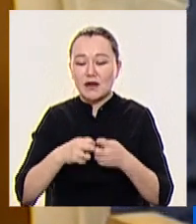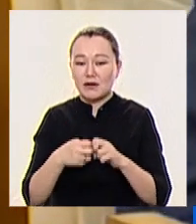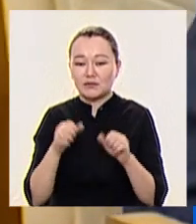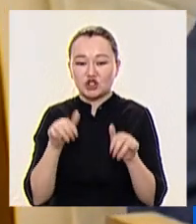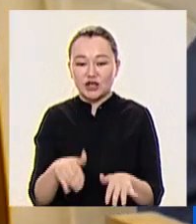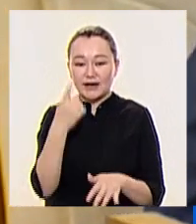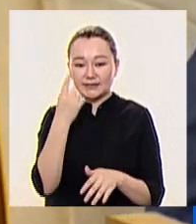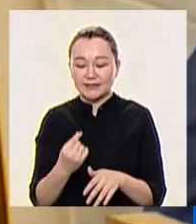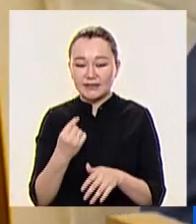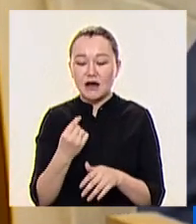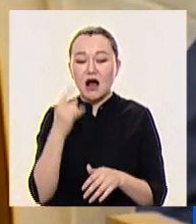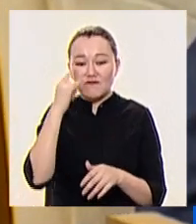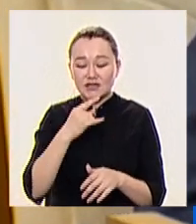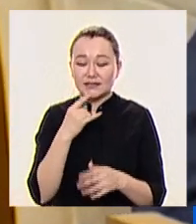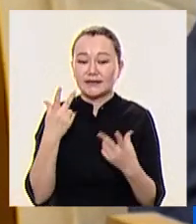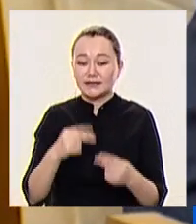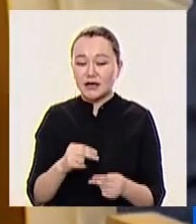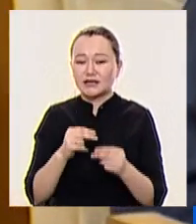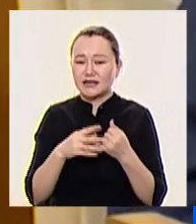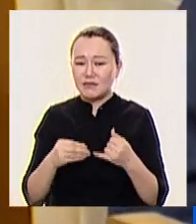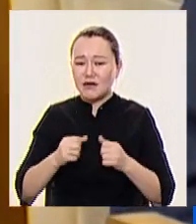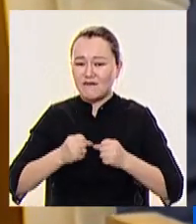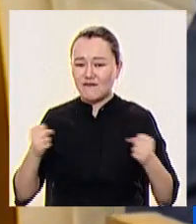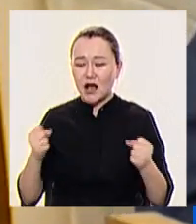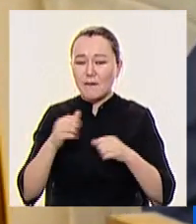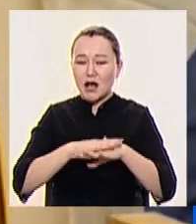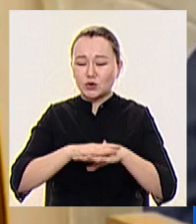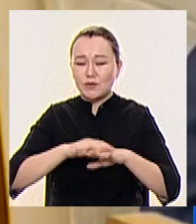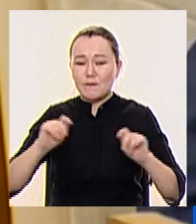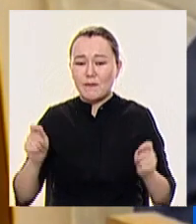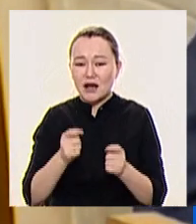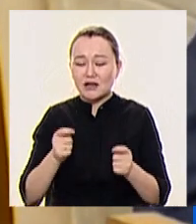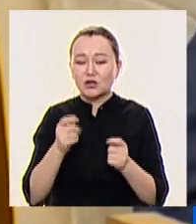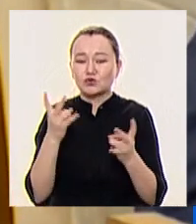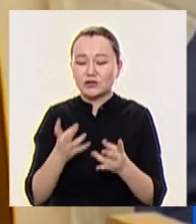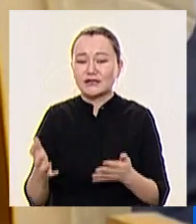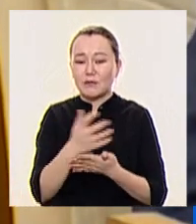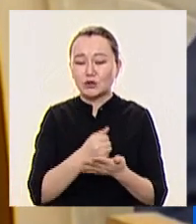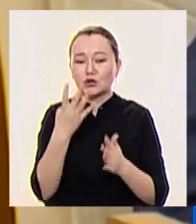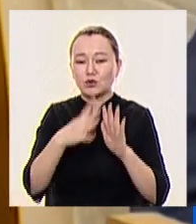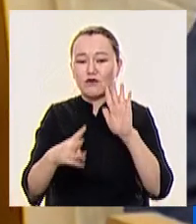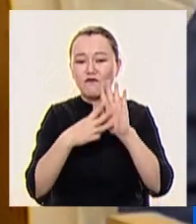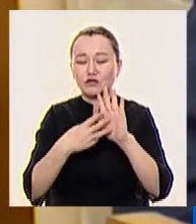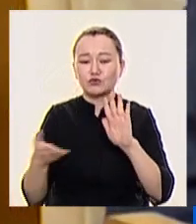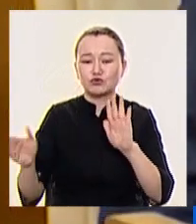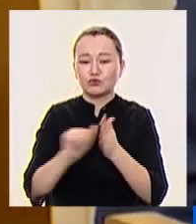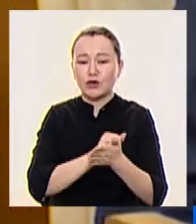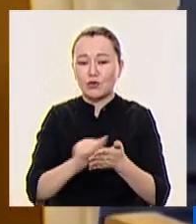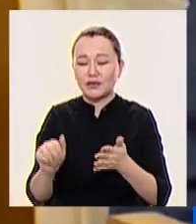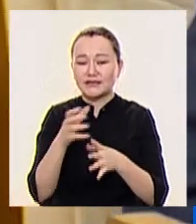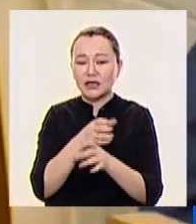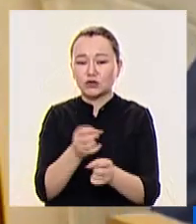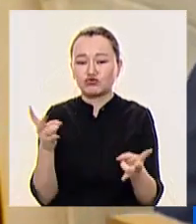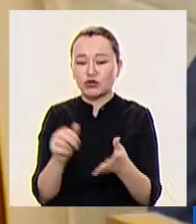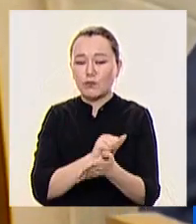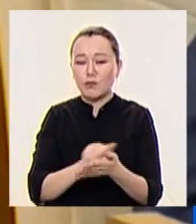за один день, то в Казахстане, где обширные земли и очень мало населения, нужно собрать 48 документов. Следует максимально сократить